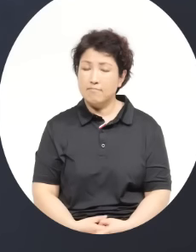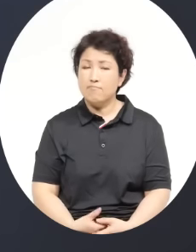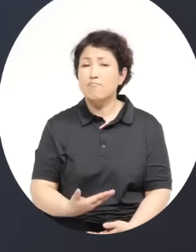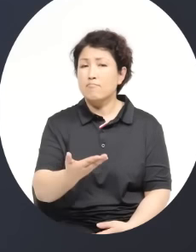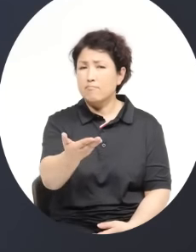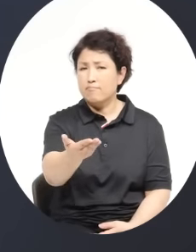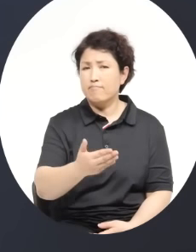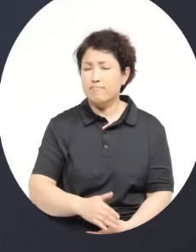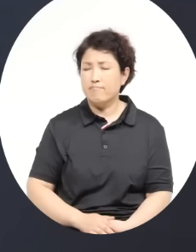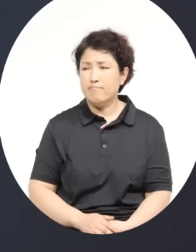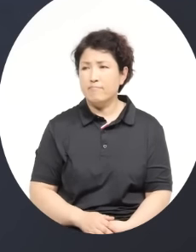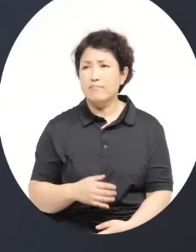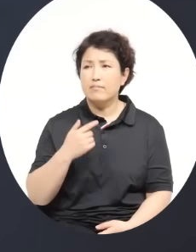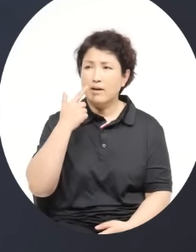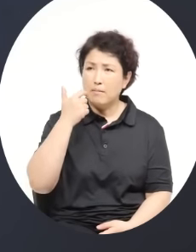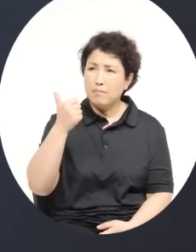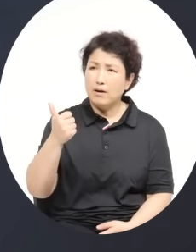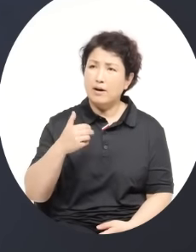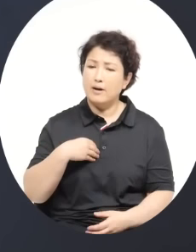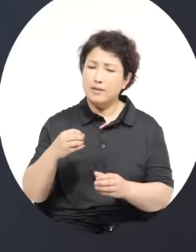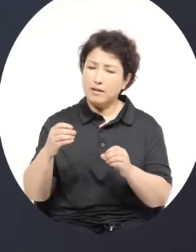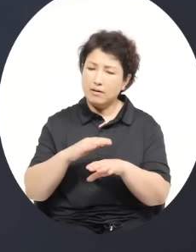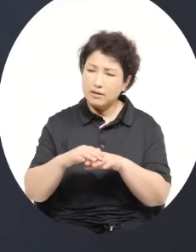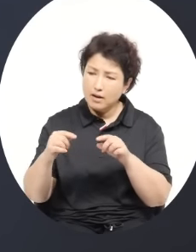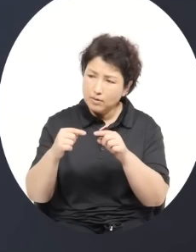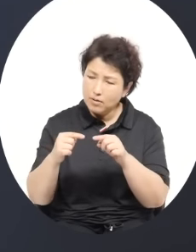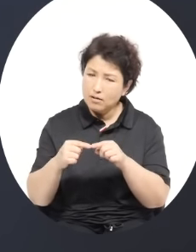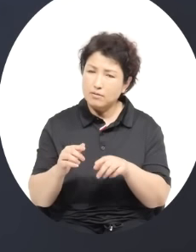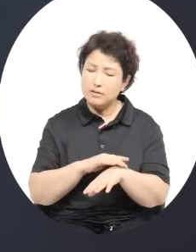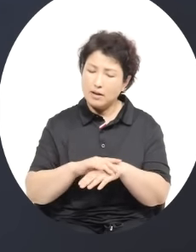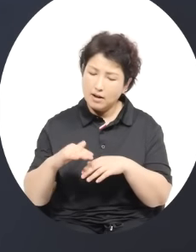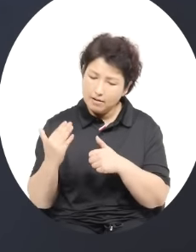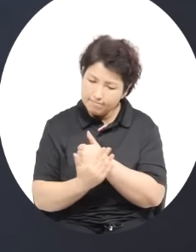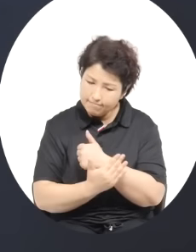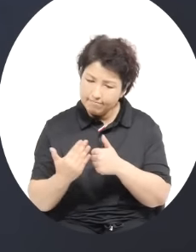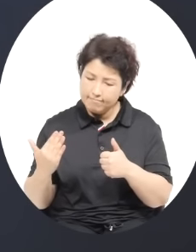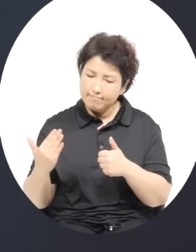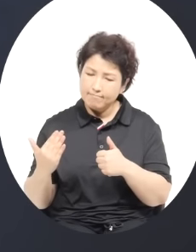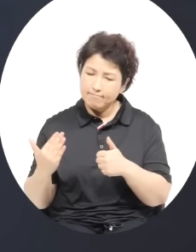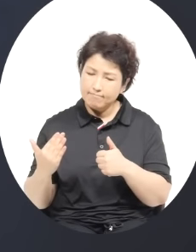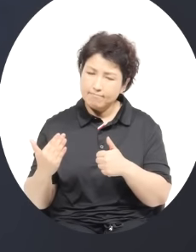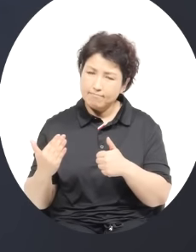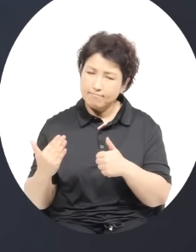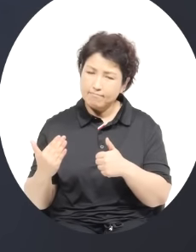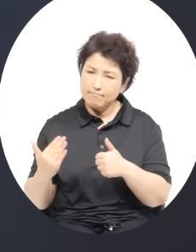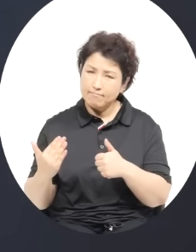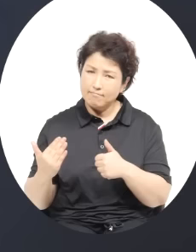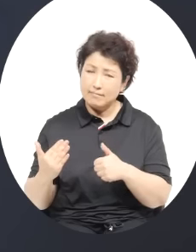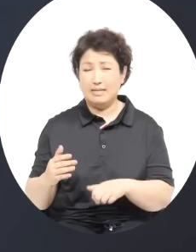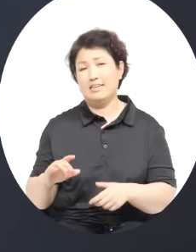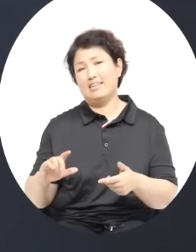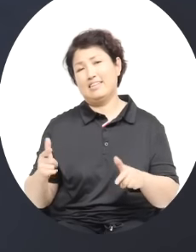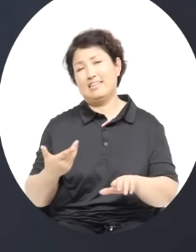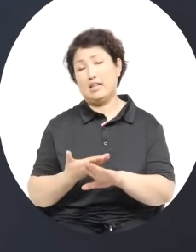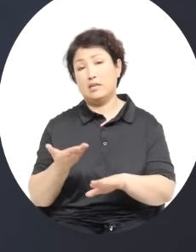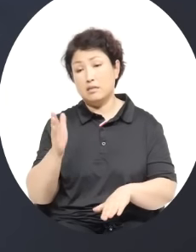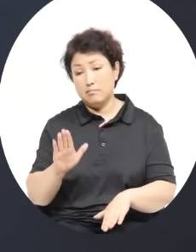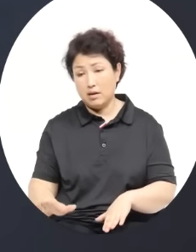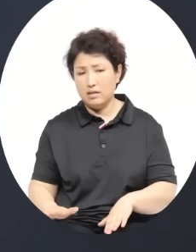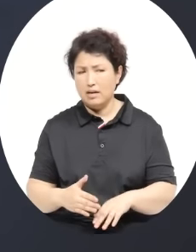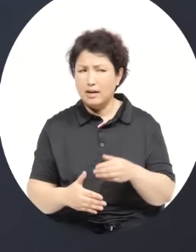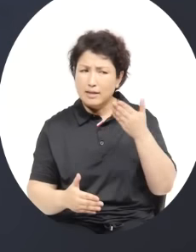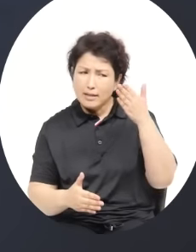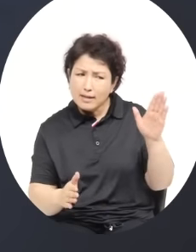근데 내가 원하는 아버지, 우리 아버지는 나하고 대화도 하고 따뜻하게 감싸주고, 이렇게는 안 되지만은, 그래도